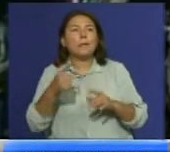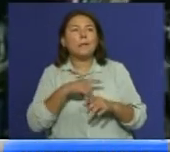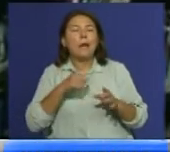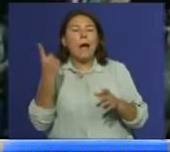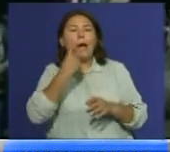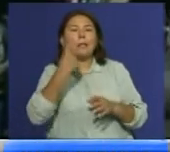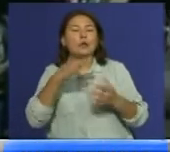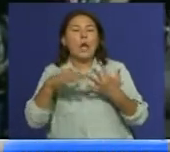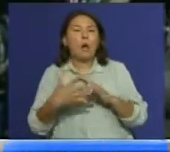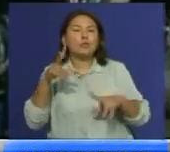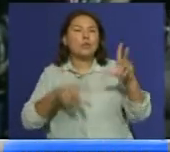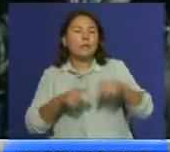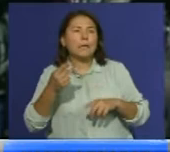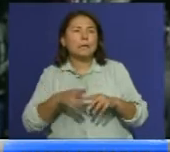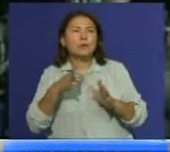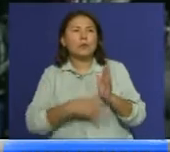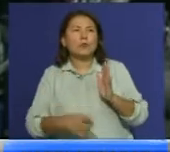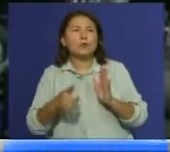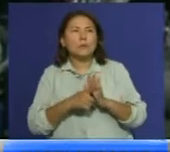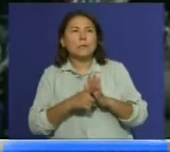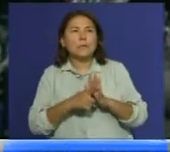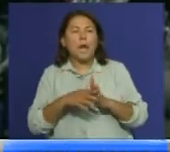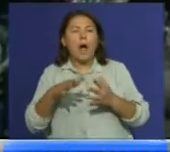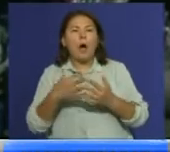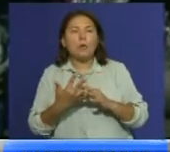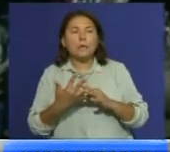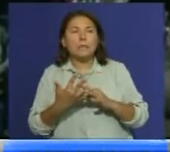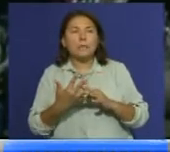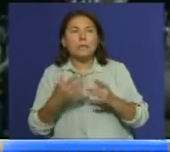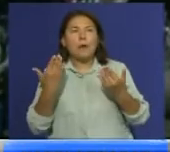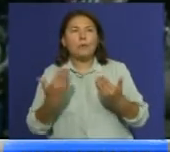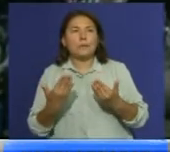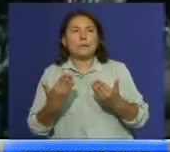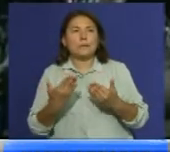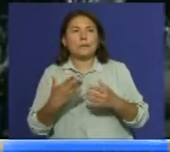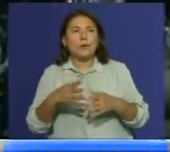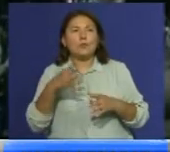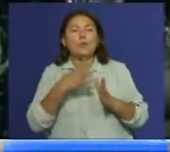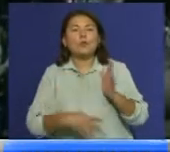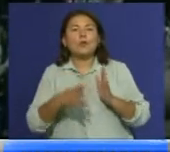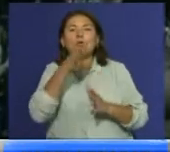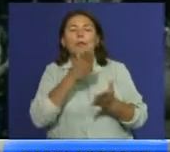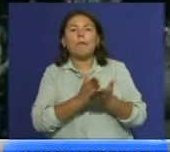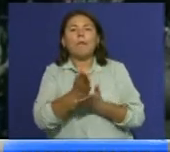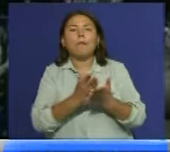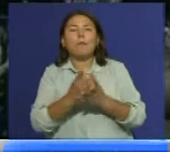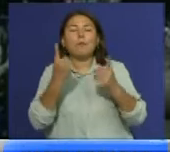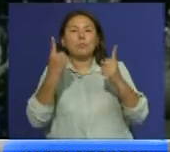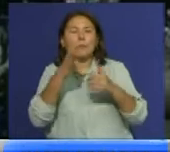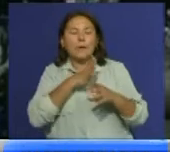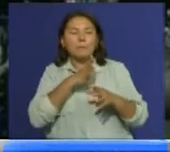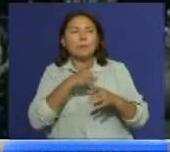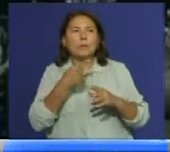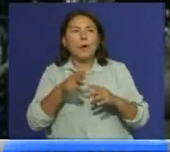орталығы болған. Ауданымызға 90 жыл болса, мына Жыңғылды ауылына да аудан орталығы болғанына 90 жыл болыпты. Міне сол мерекеге